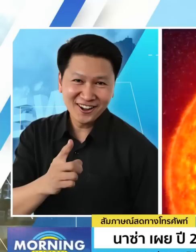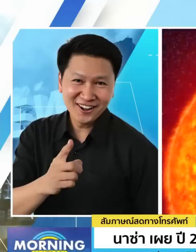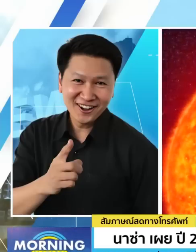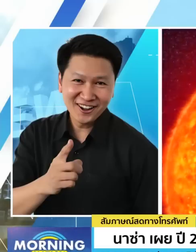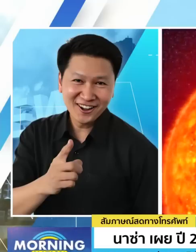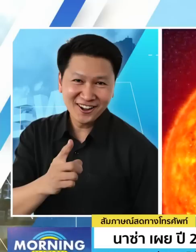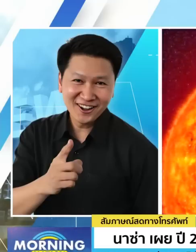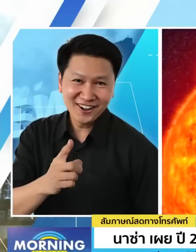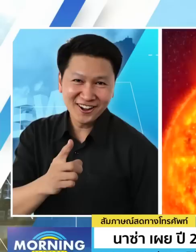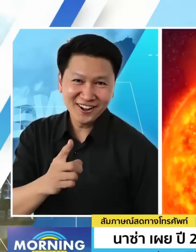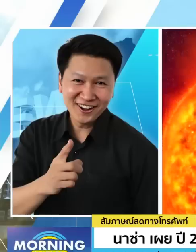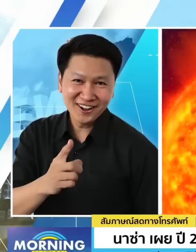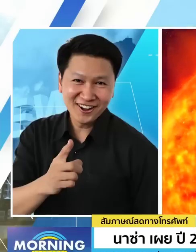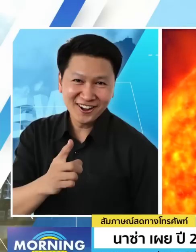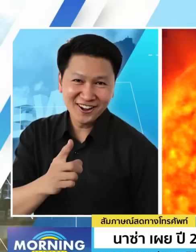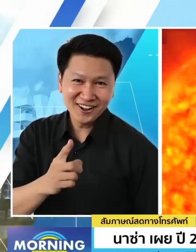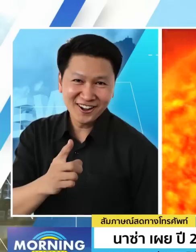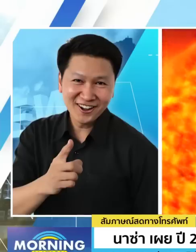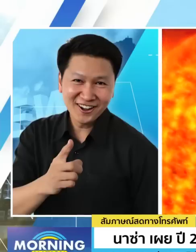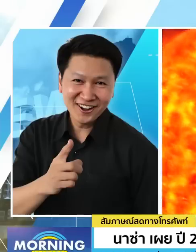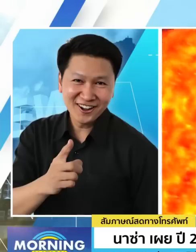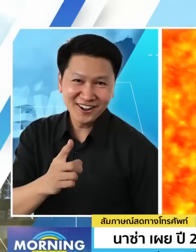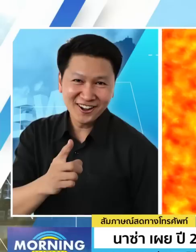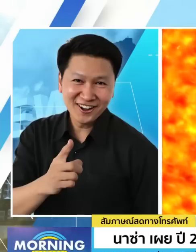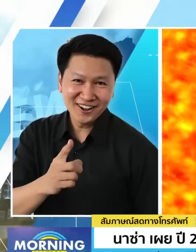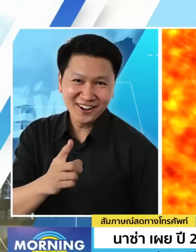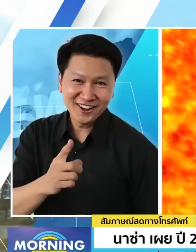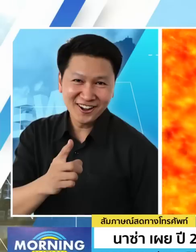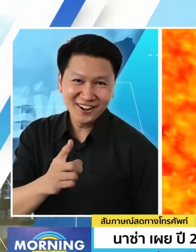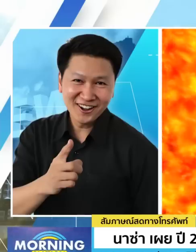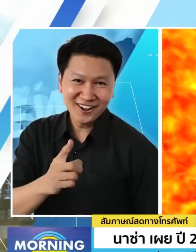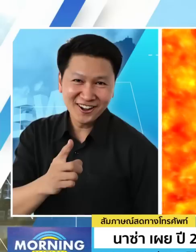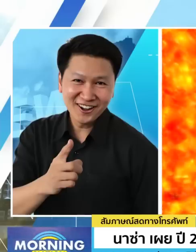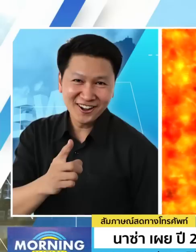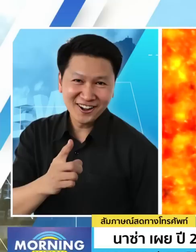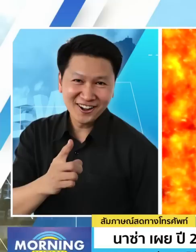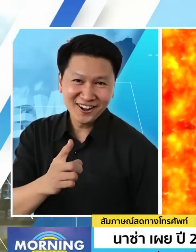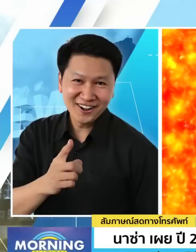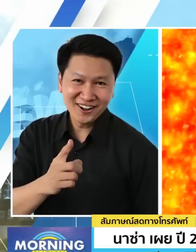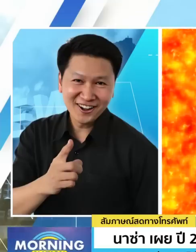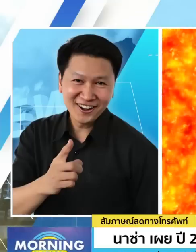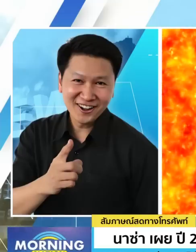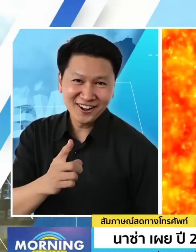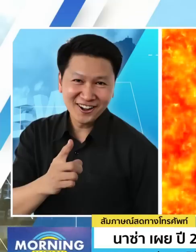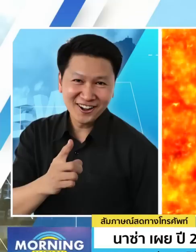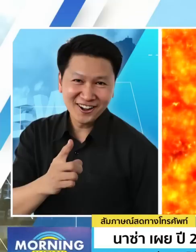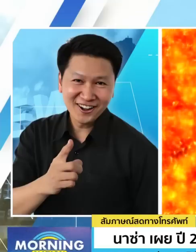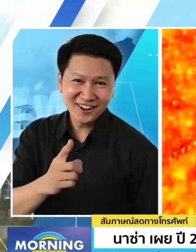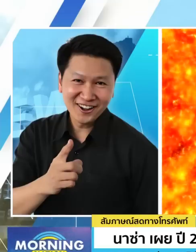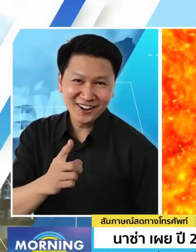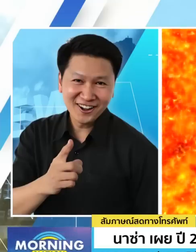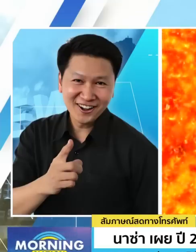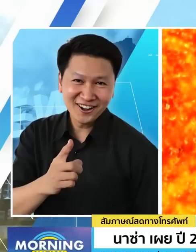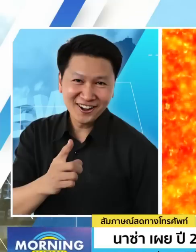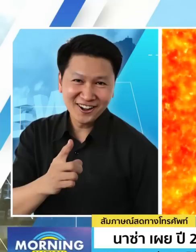วกับบินหรือ GPS ทั่วไปเนี่ยเราก็จะไม่รู้เราเป็นชาวบ้านที่อยู่บนโลกนี่จะไม่รู้ตัวหรอกว่า GPS จริงๆดาวเทียม GPS มี